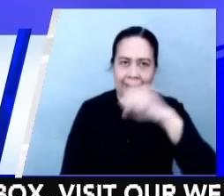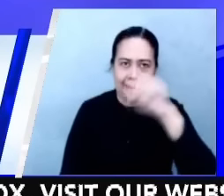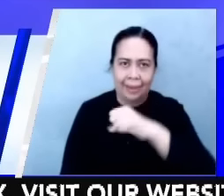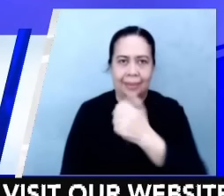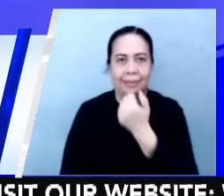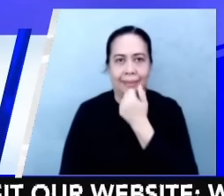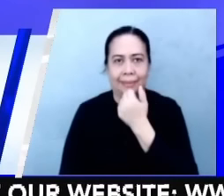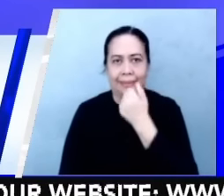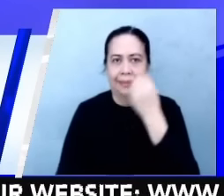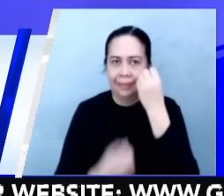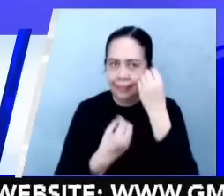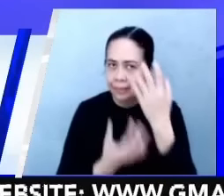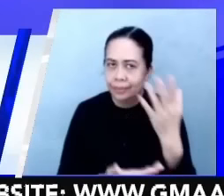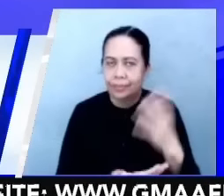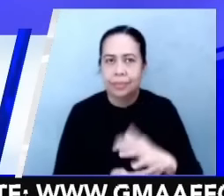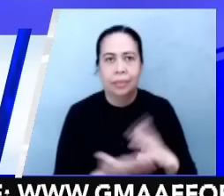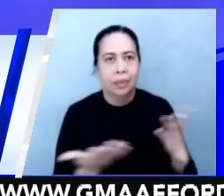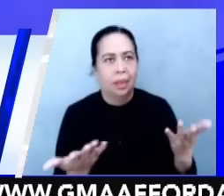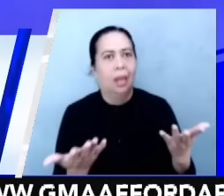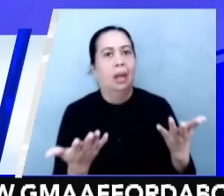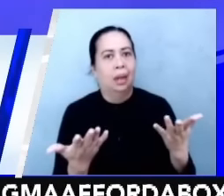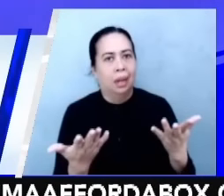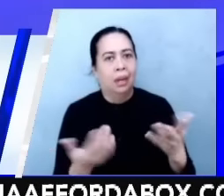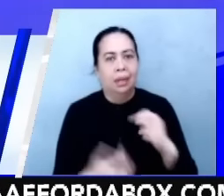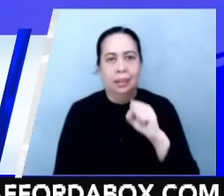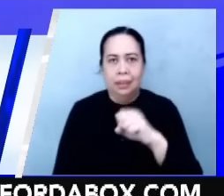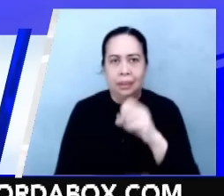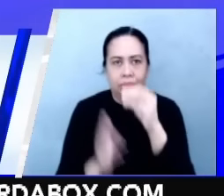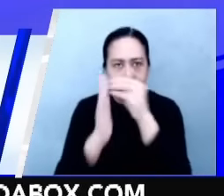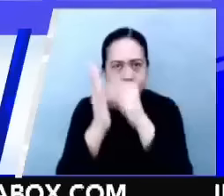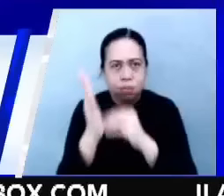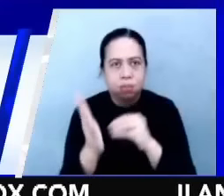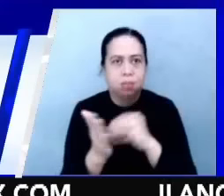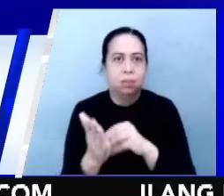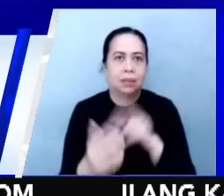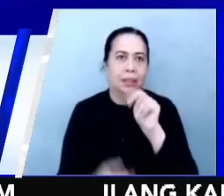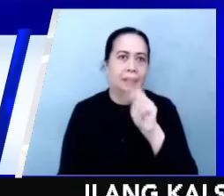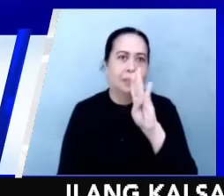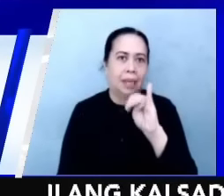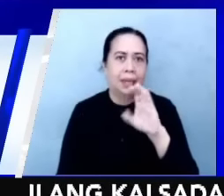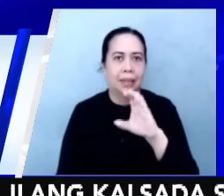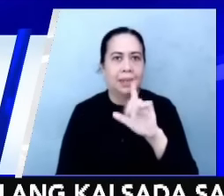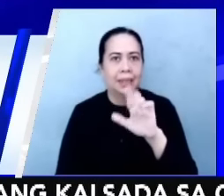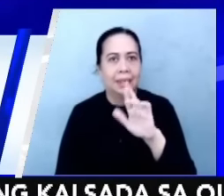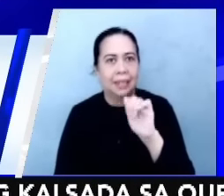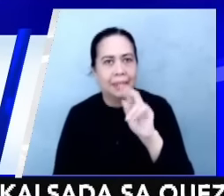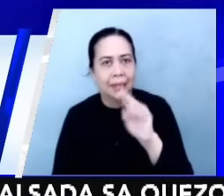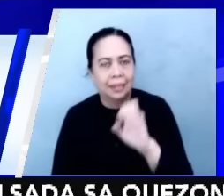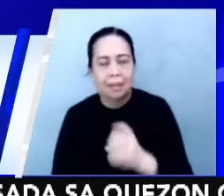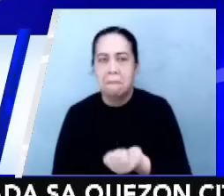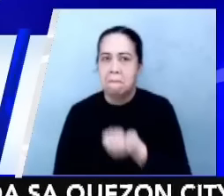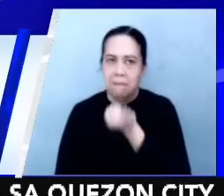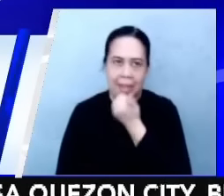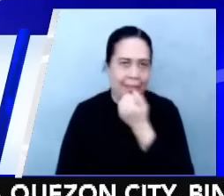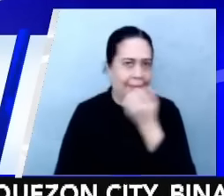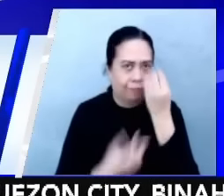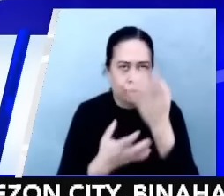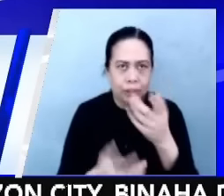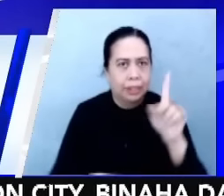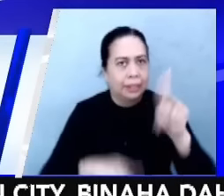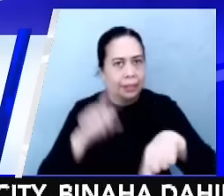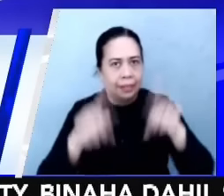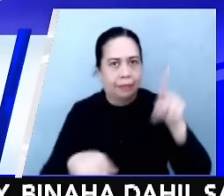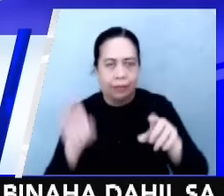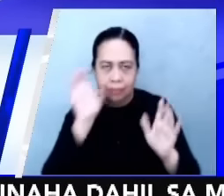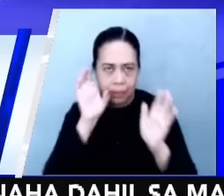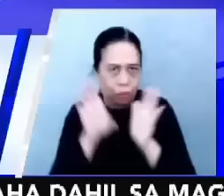ah ika nga ay sinusulat diyan sa mga like NBI clearance maling impormasyon magkakaibang photo kaya